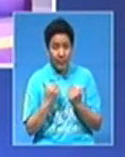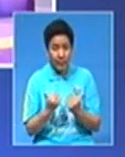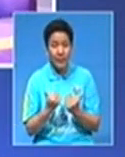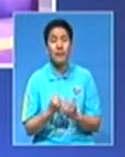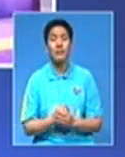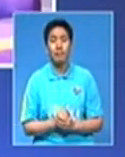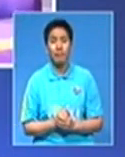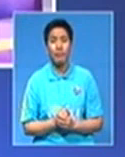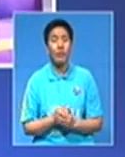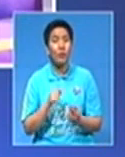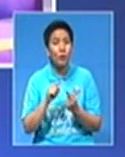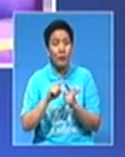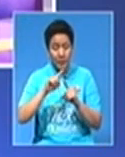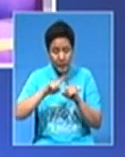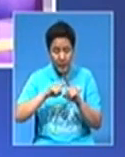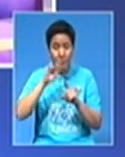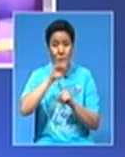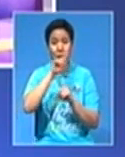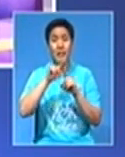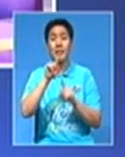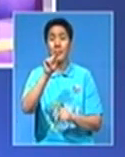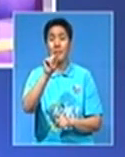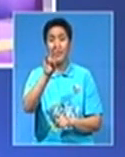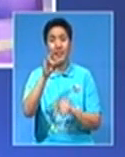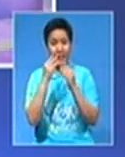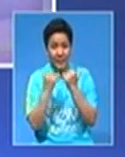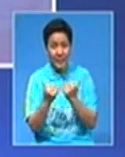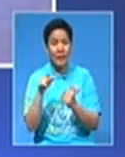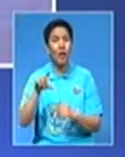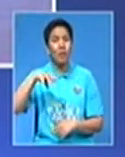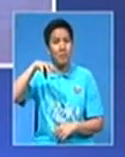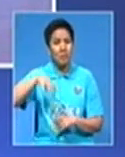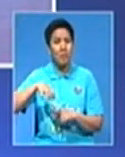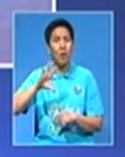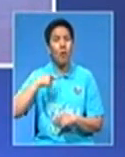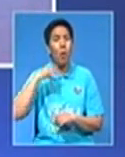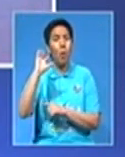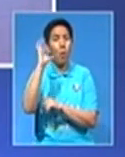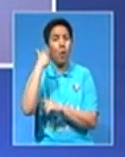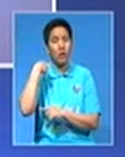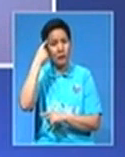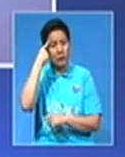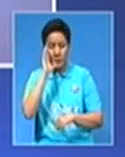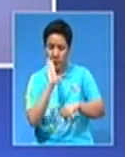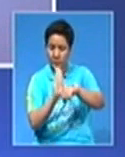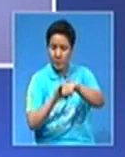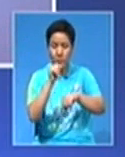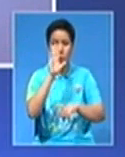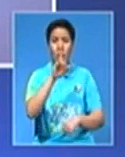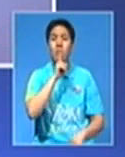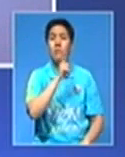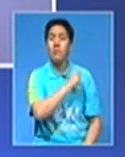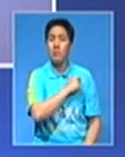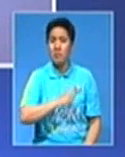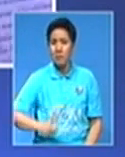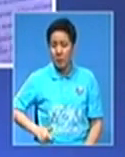ราชกุมารีในวันที่27สิงหาคมนี้โดยไวโป้ได้ตระหนักถึงพระปิชาสามารถด้านการสร้างสรรค์ผลงานทรั